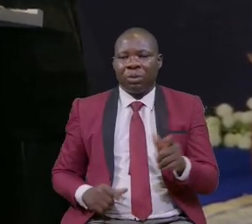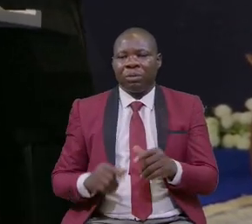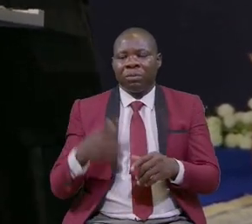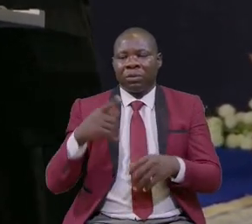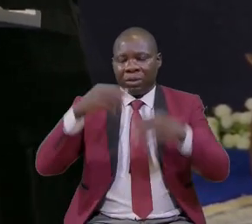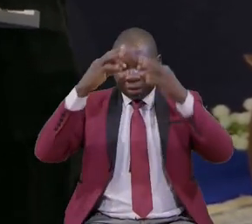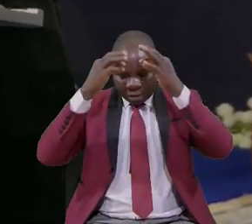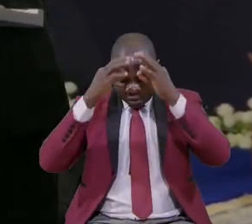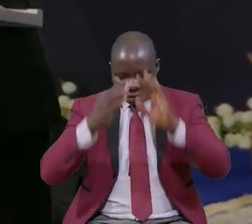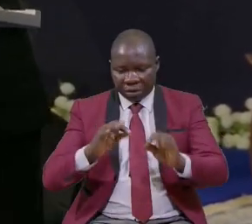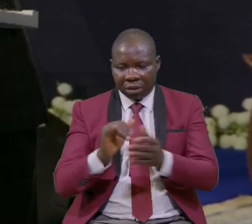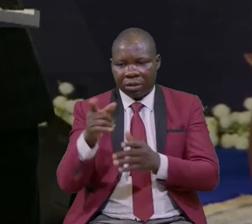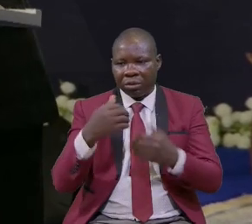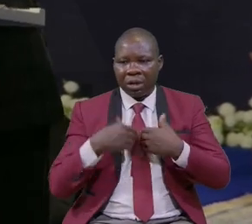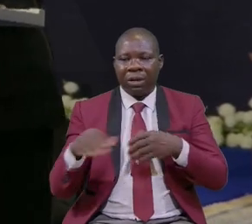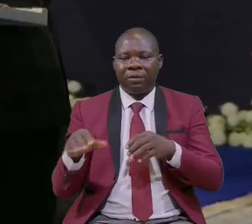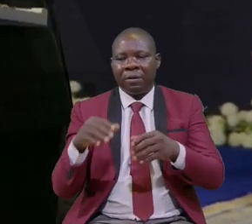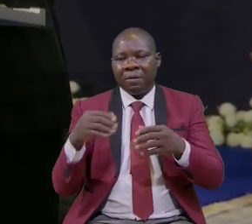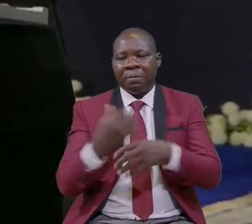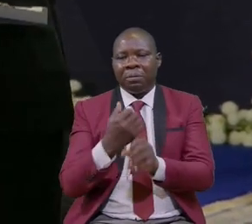La décision que vous avez prise